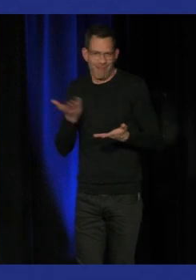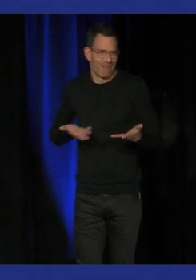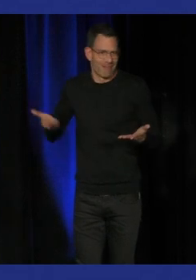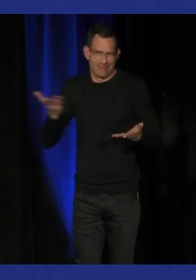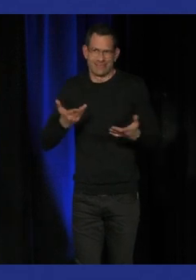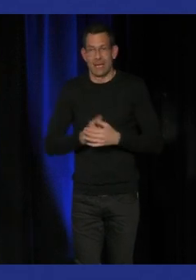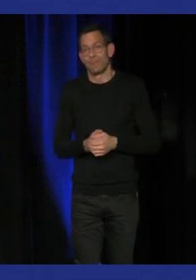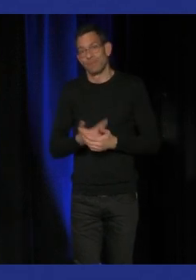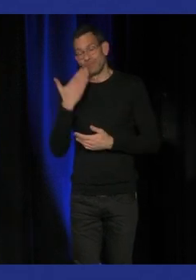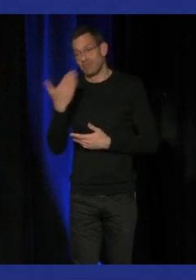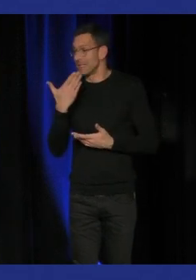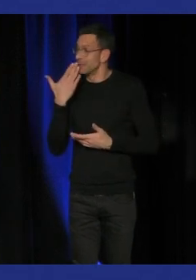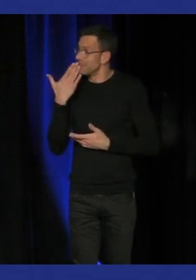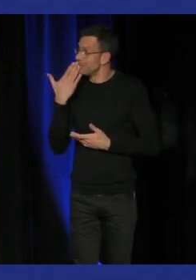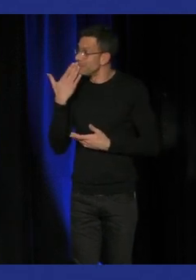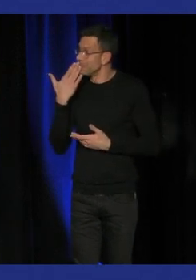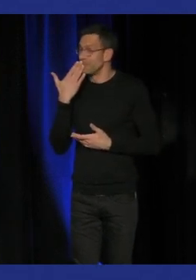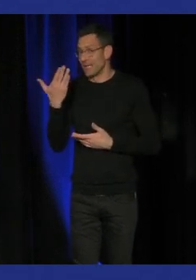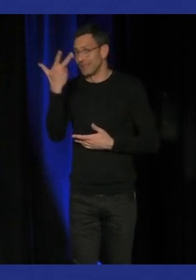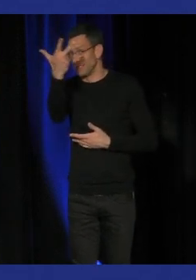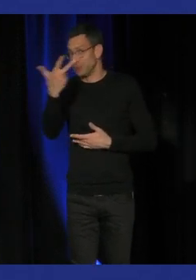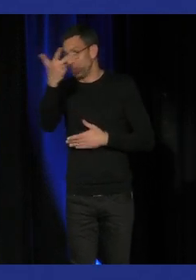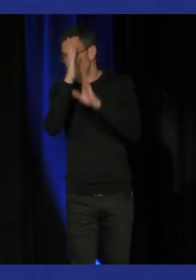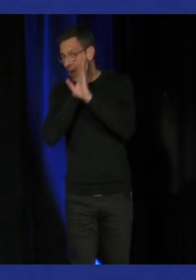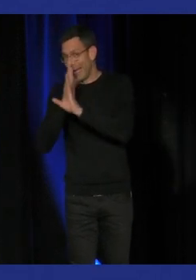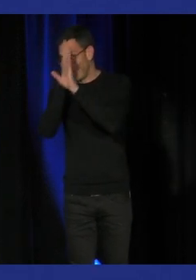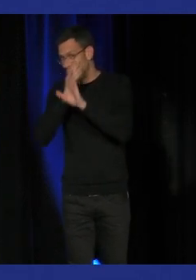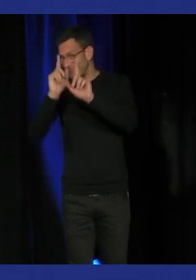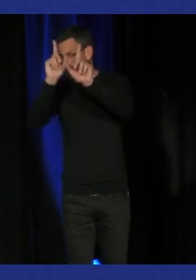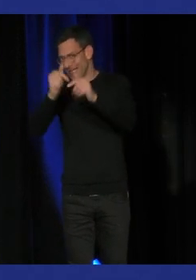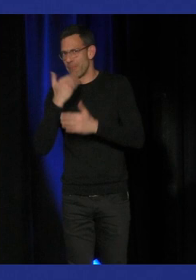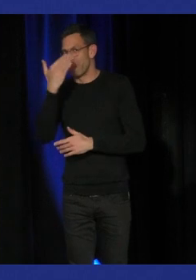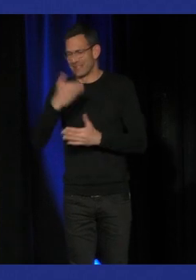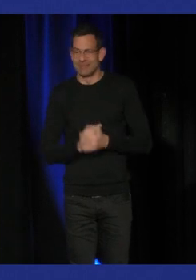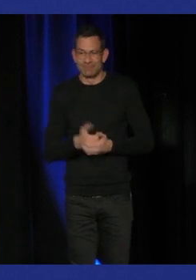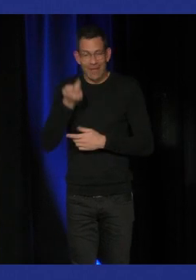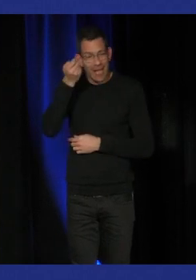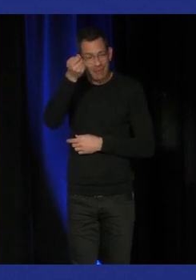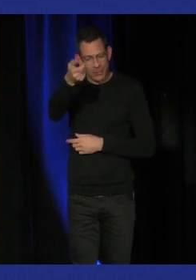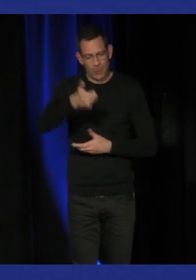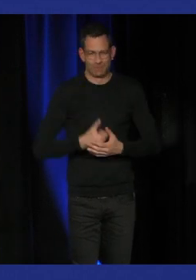agréable. Merci beaucoup à vous trois qu'on ne voit pas, mais que vous, je devine. À bientôt.